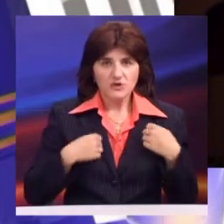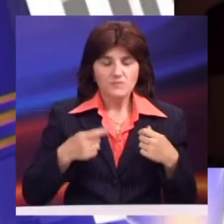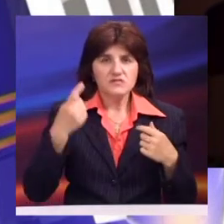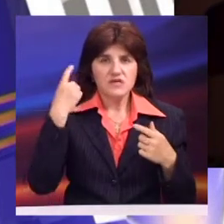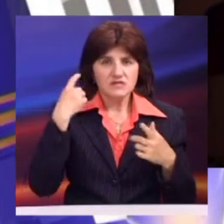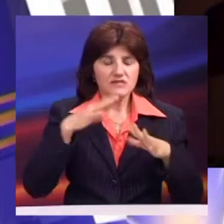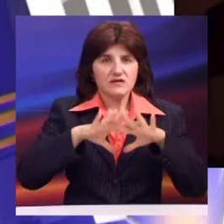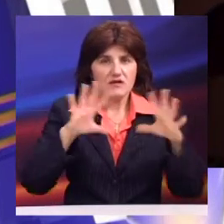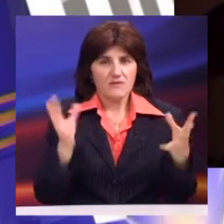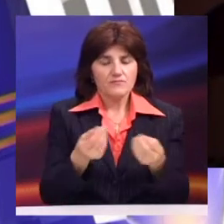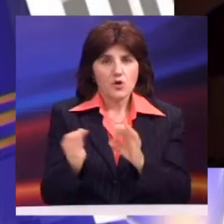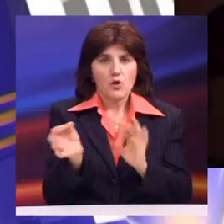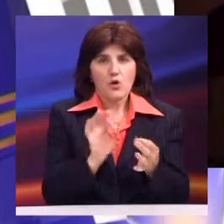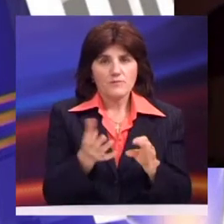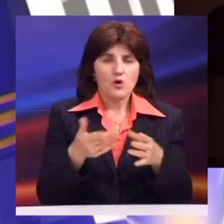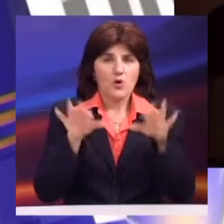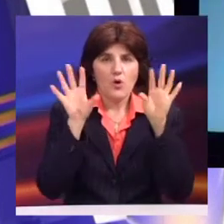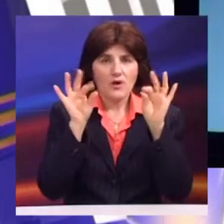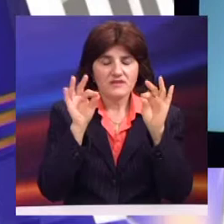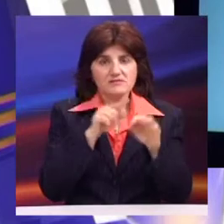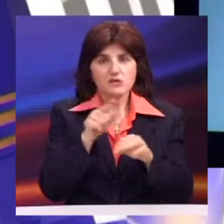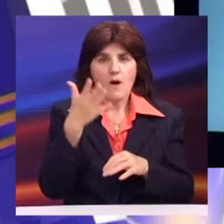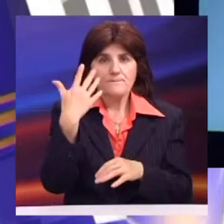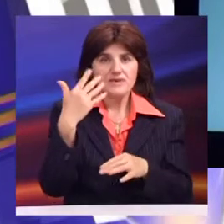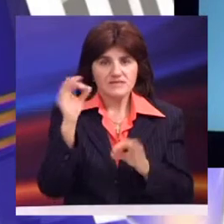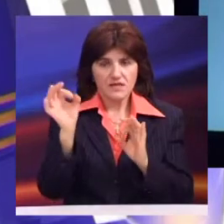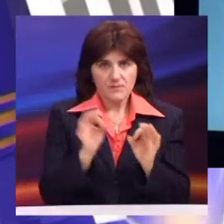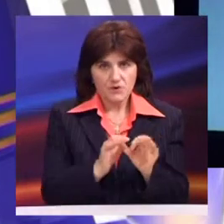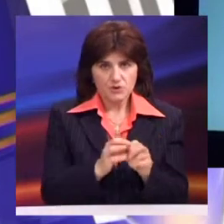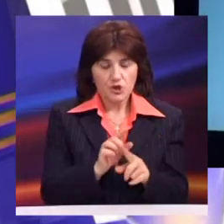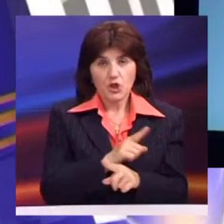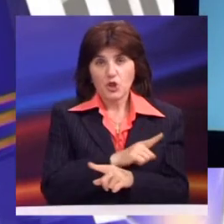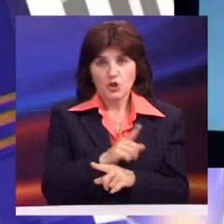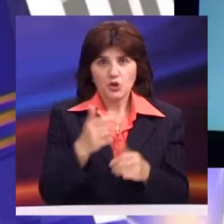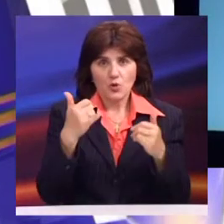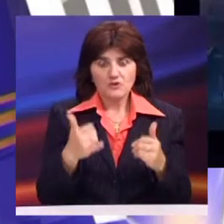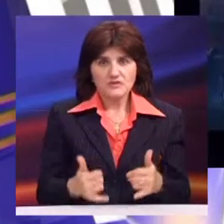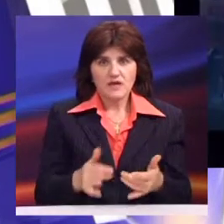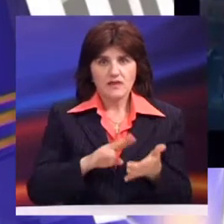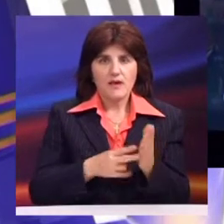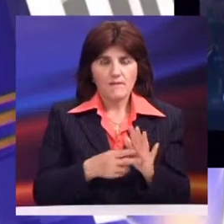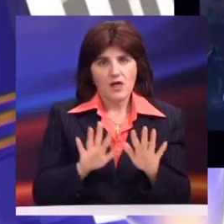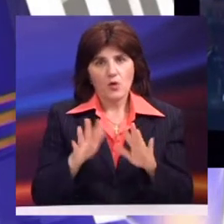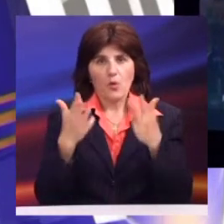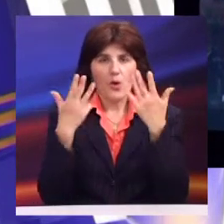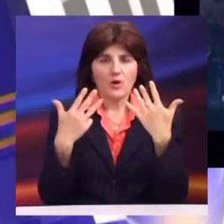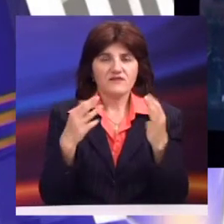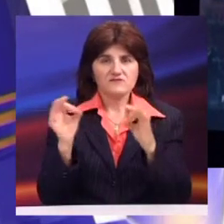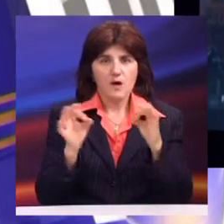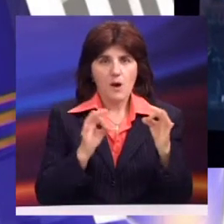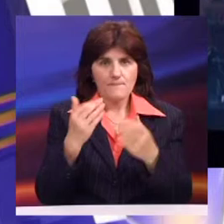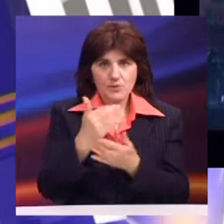pokrajina obezbedili više novca za 10, odnosno 50%. Do sada je isplanirano 90% programa, s tim da